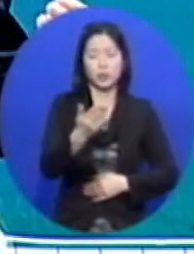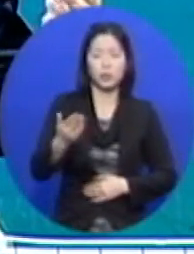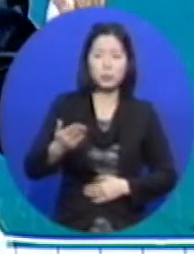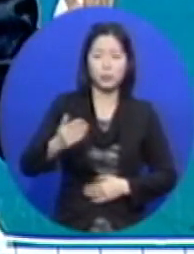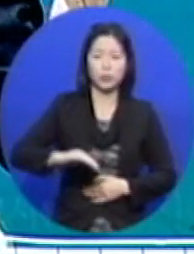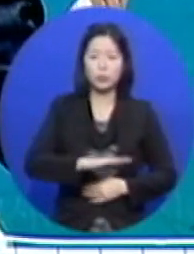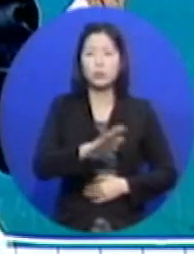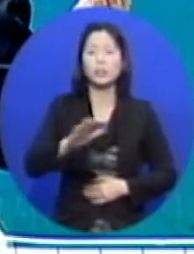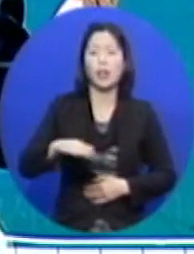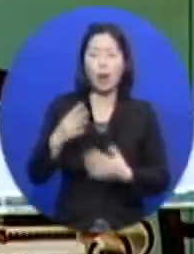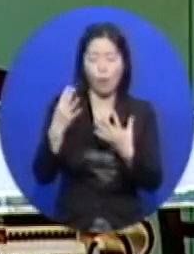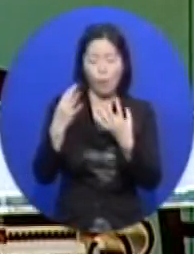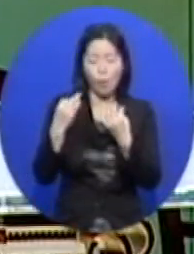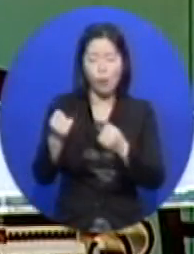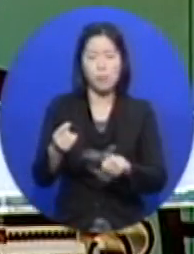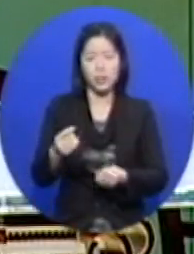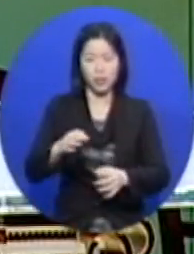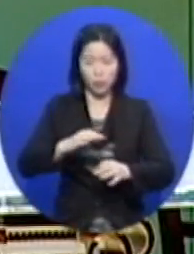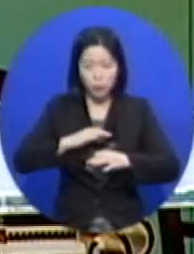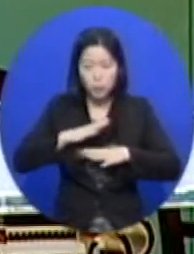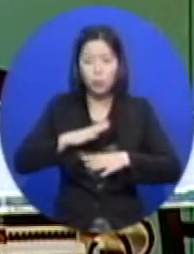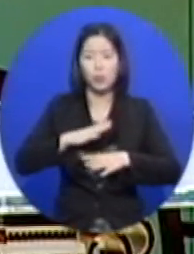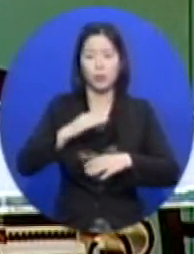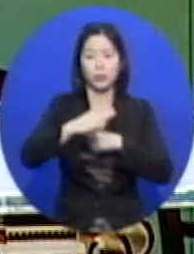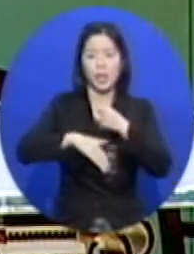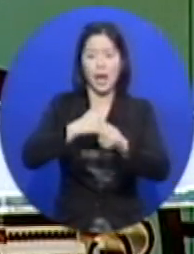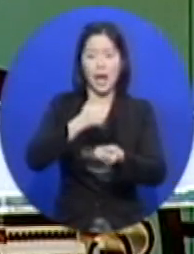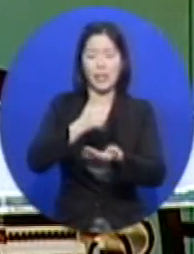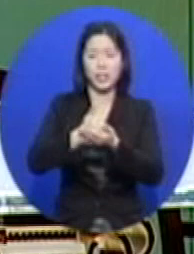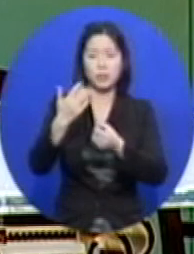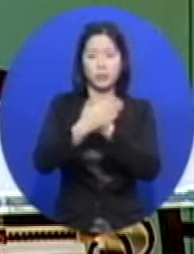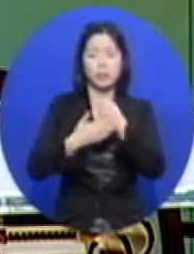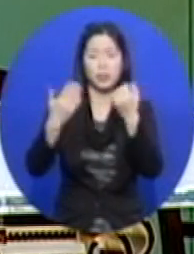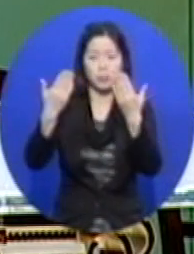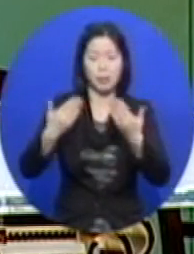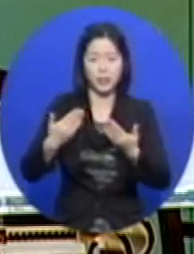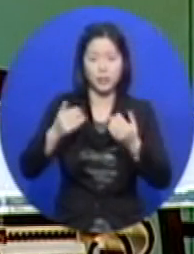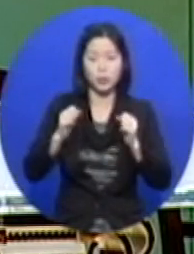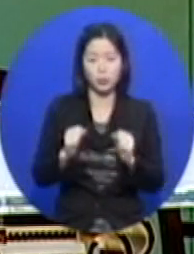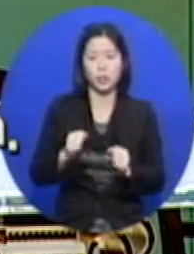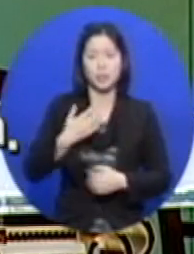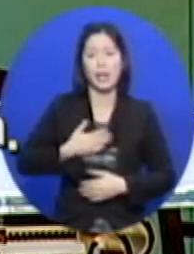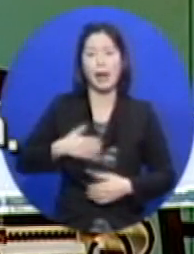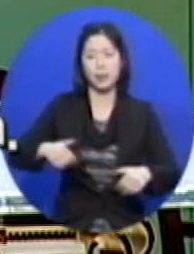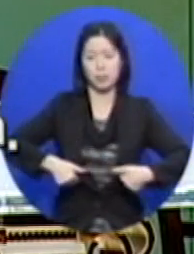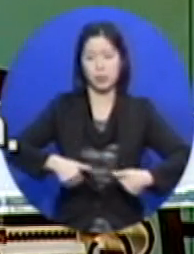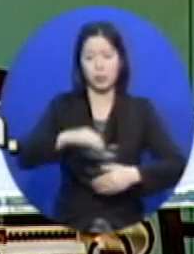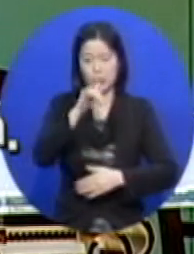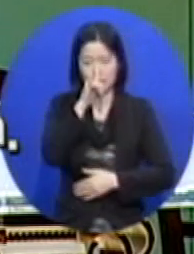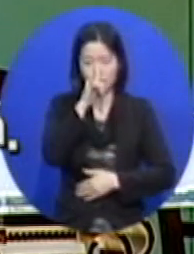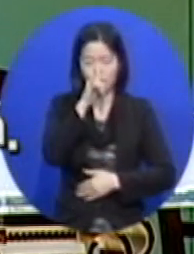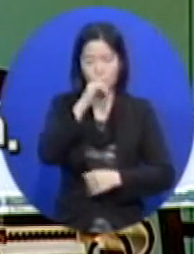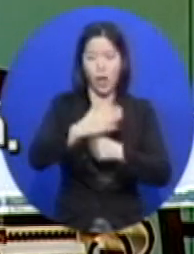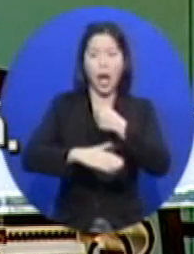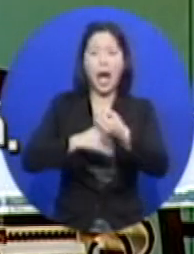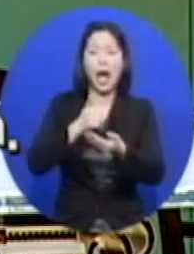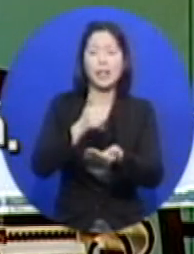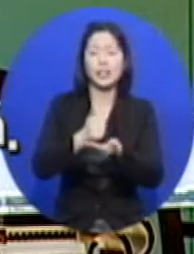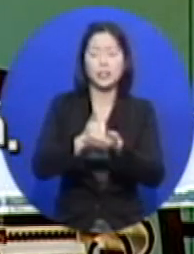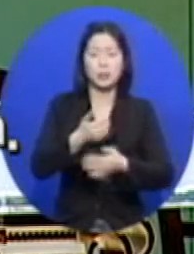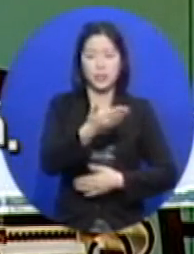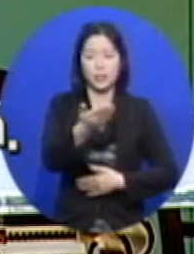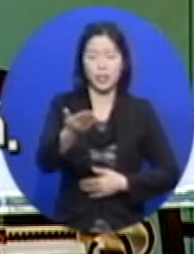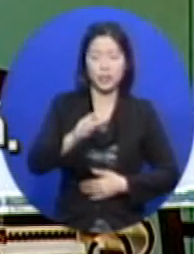얼마나 놀라운 하나님의 은혜를 받은 있는지를 우선 알 필요가 있습니다 하나님께서 당신의